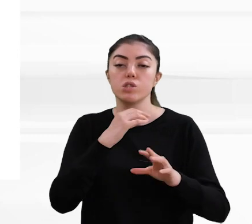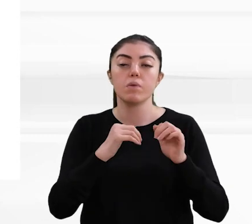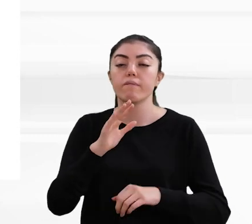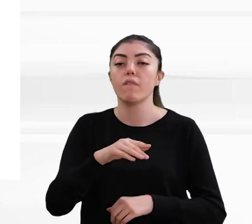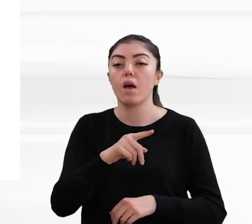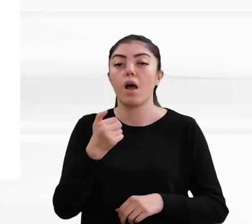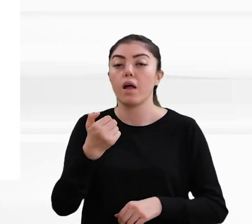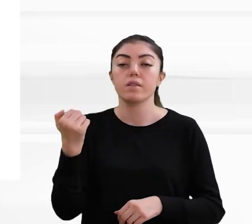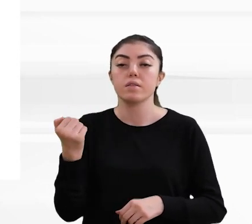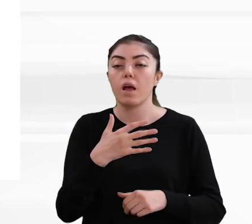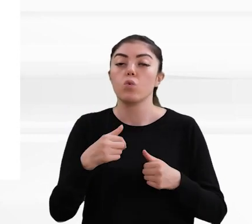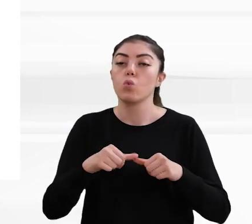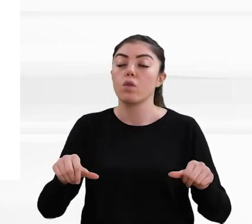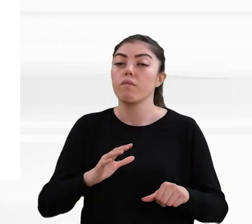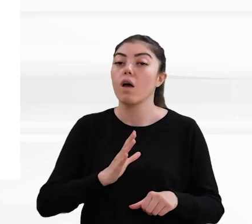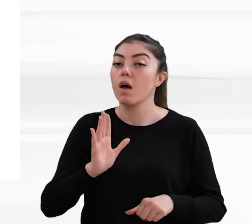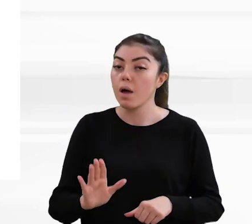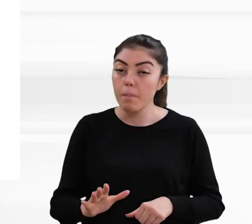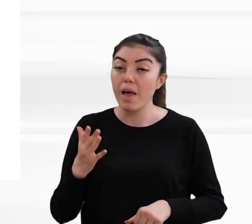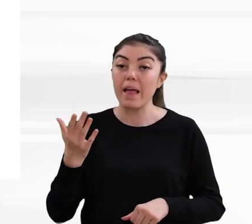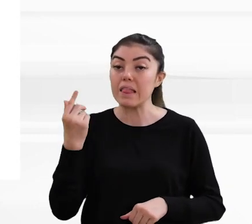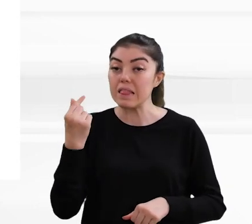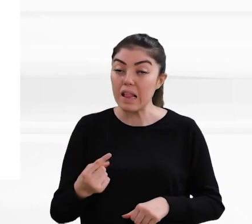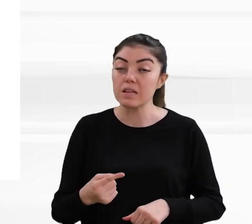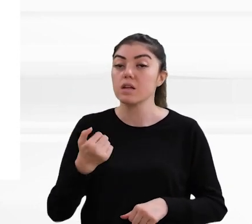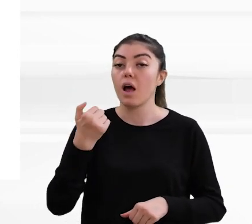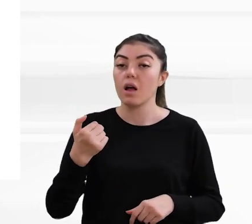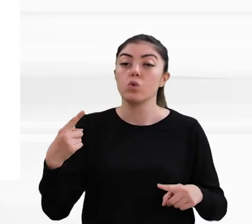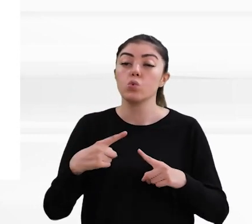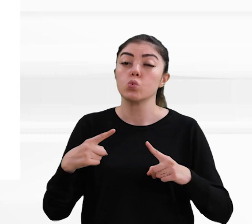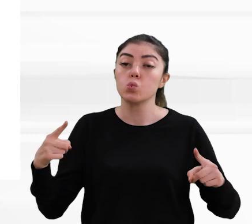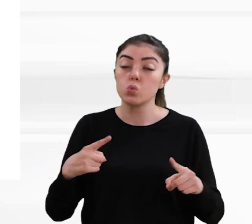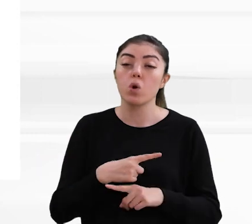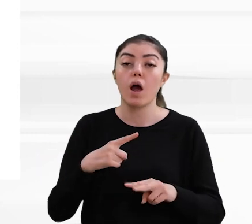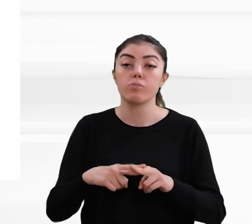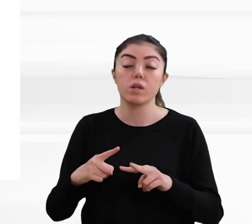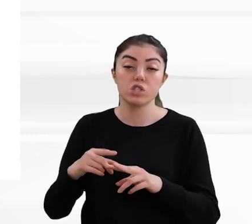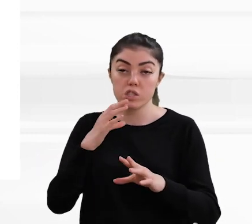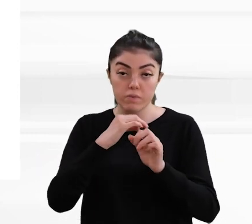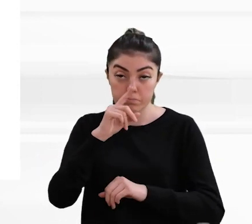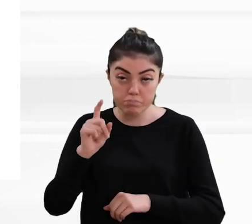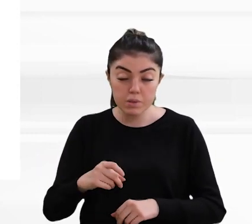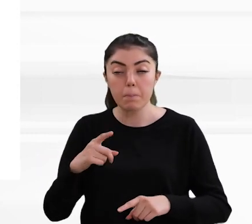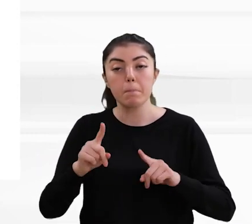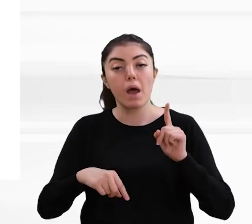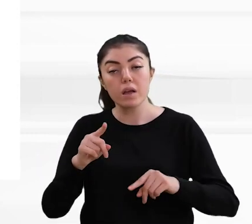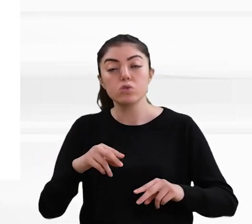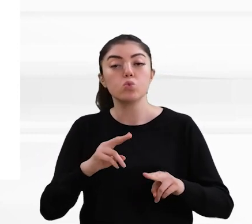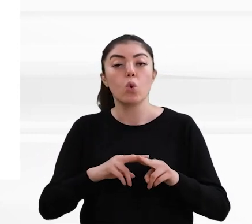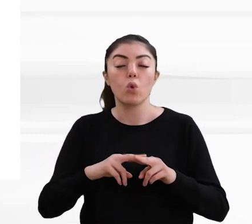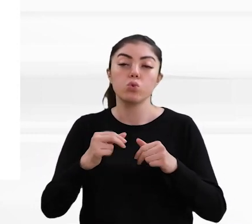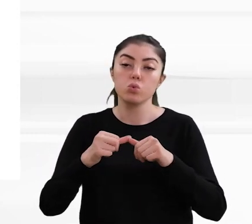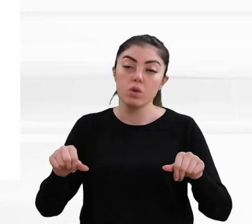midir Şimdi burada altı tane kodun var ama en az altı çeşit aminoasit mi şifre diyor yoksa bazı